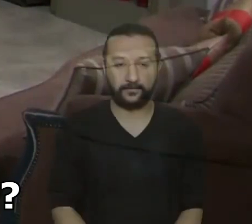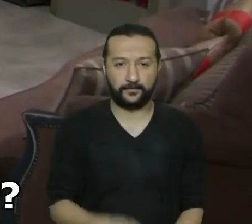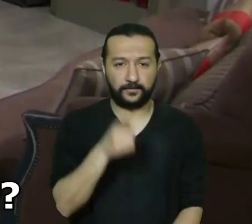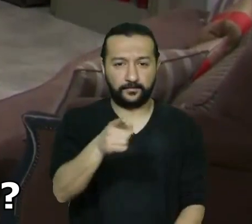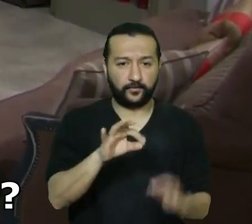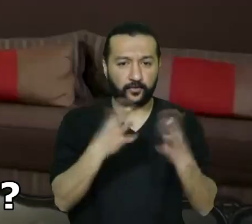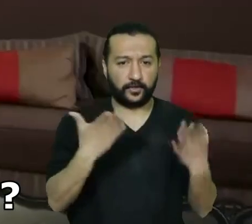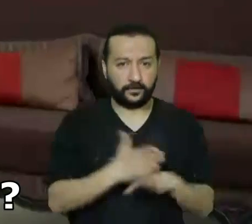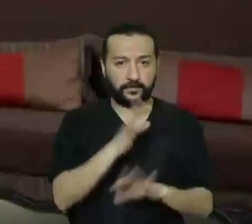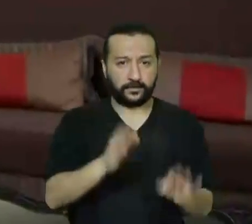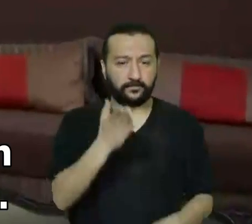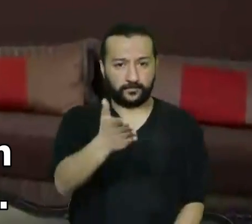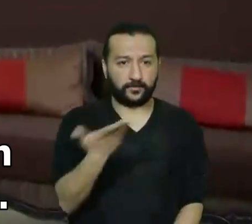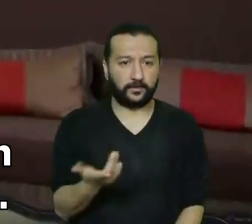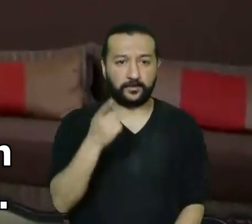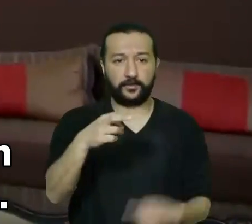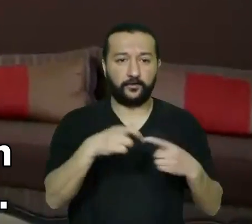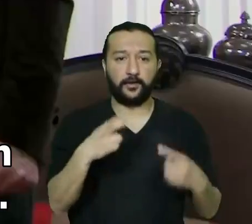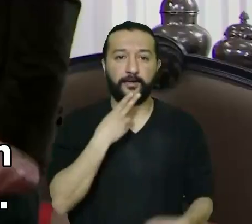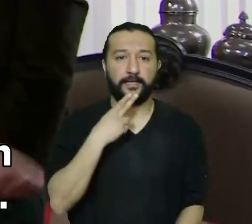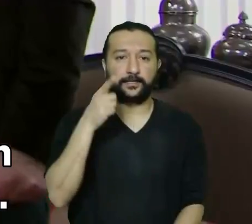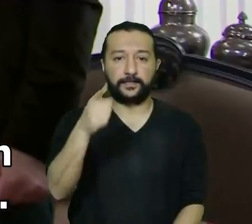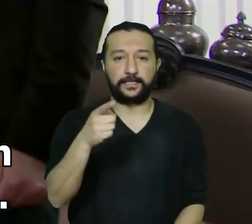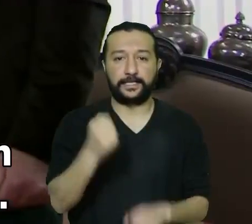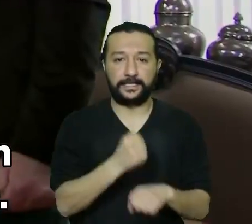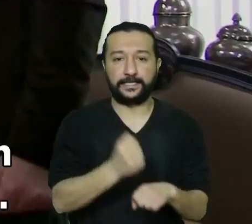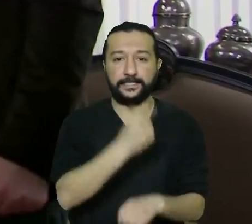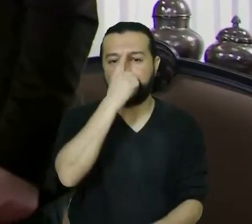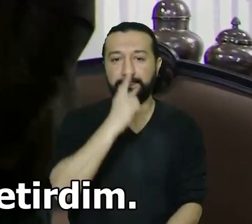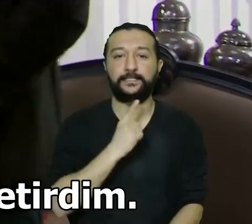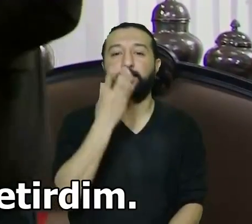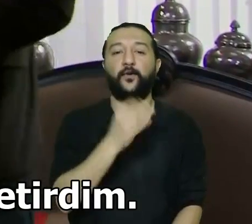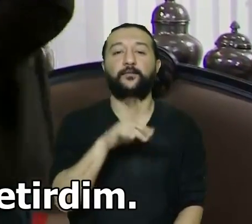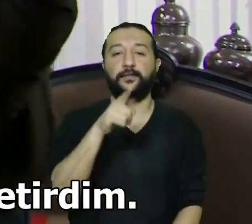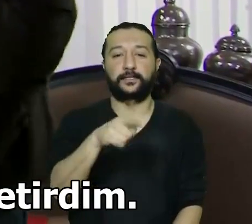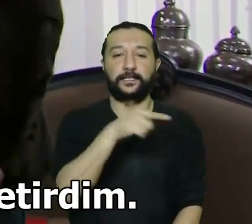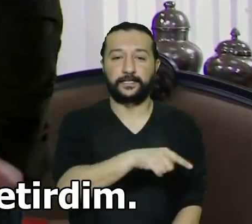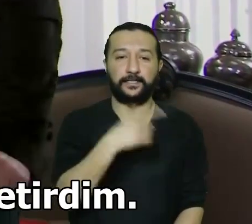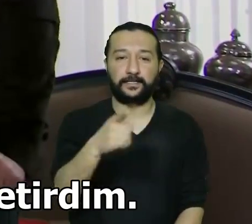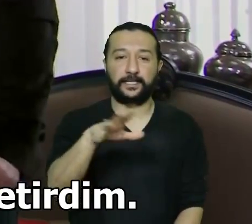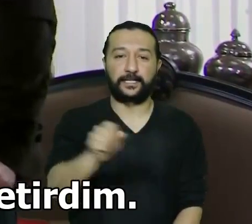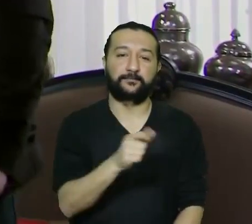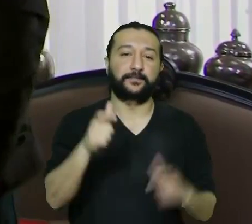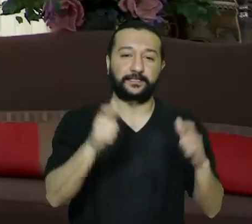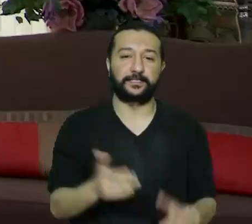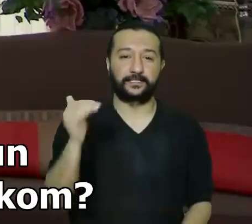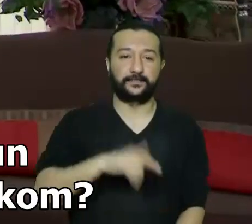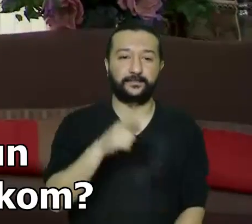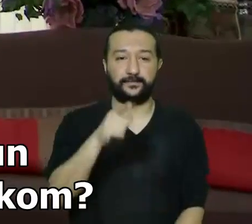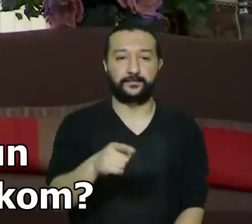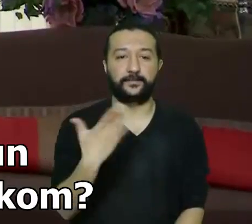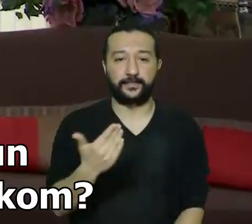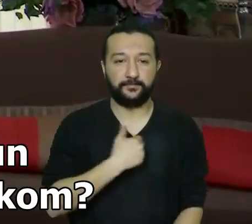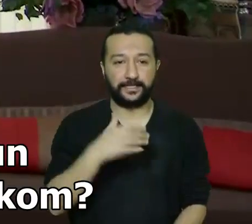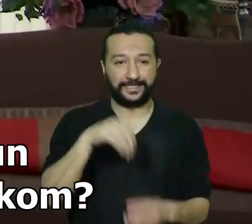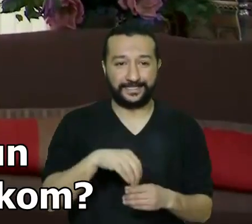Bu ne Şükrü hakikaten ya? Ben Riyam Hanım'ın heykelini yaptıramadım. Bu vardı, ben de bunu kapıp getirdim.